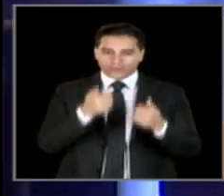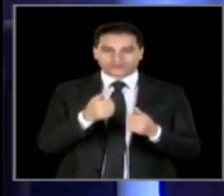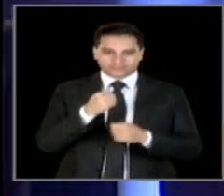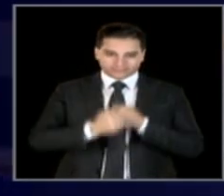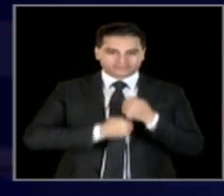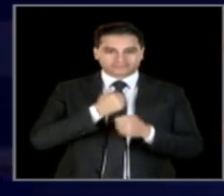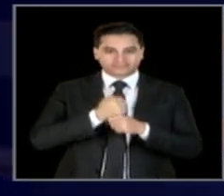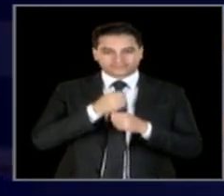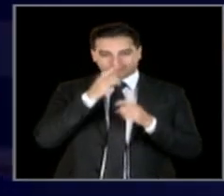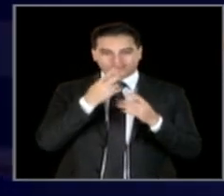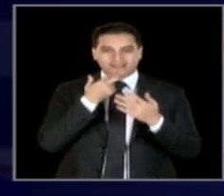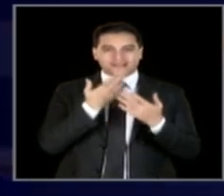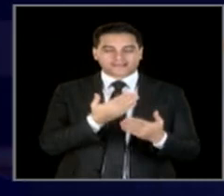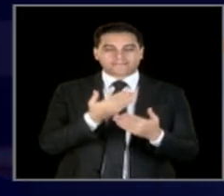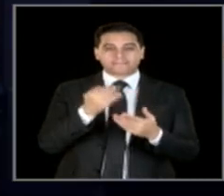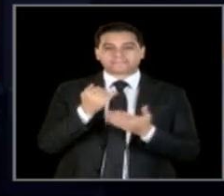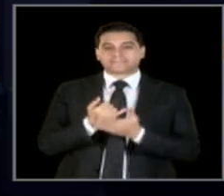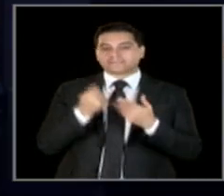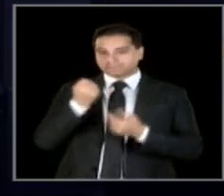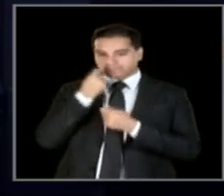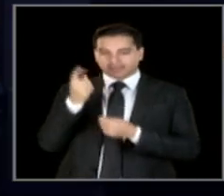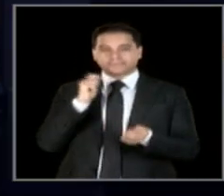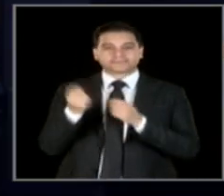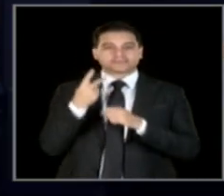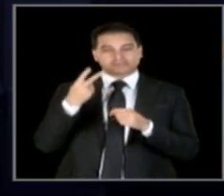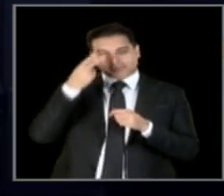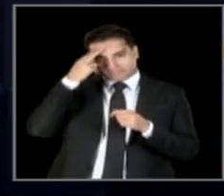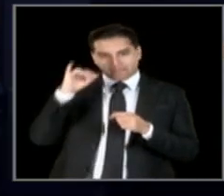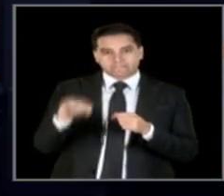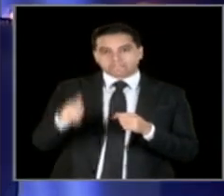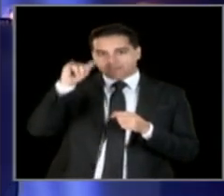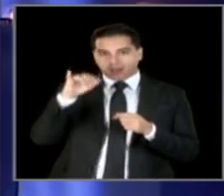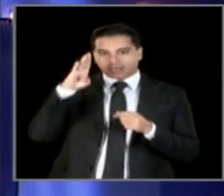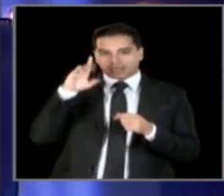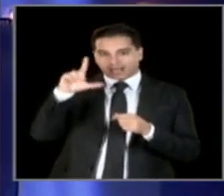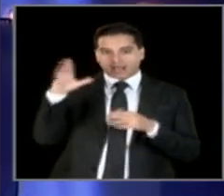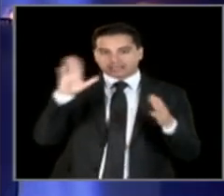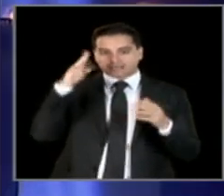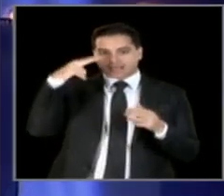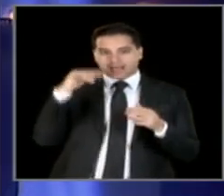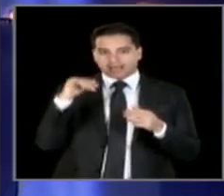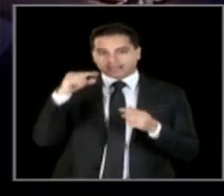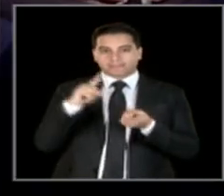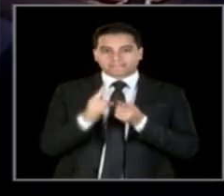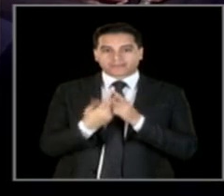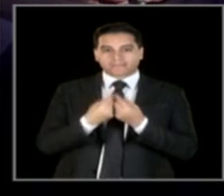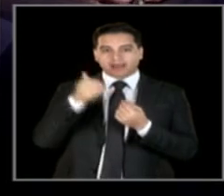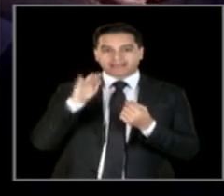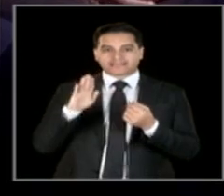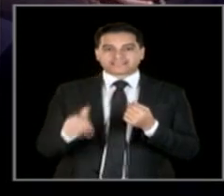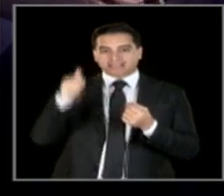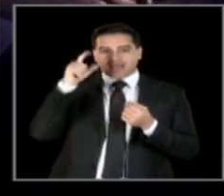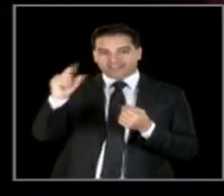الله. مغاغه عندنا تغييرين، مايكل سعيد نزل مكان إساف ايمن،